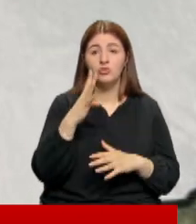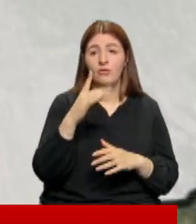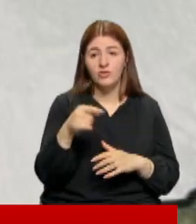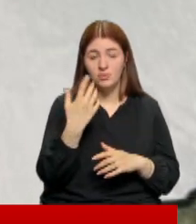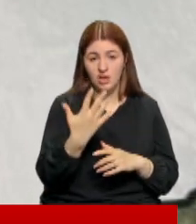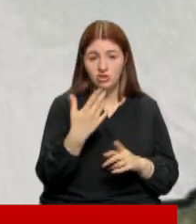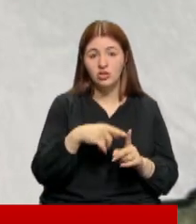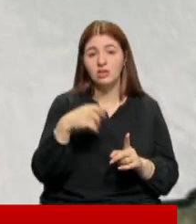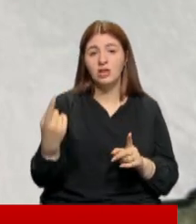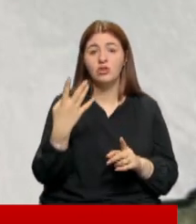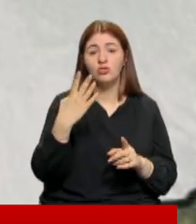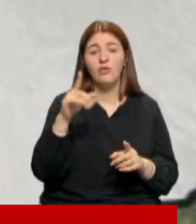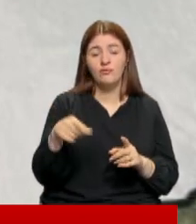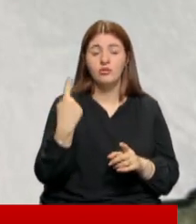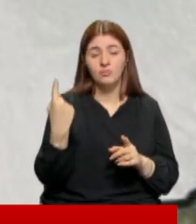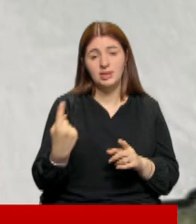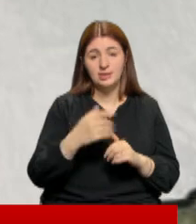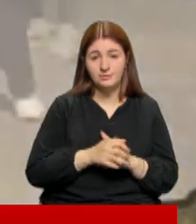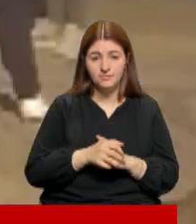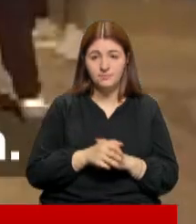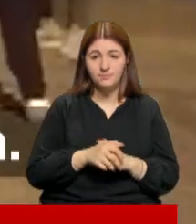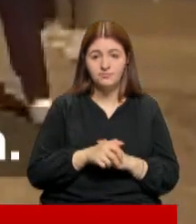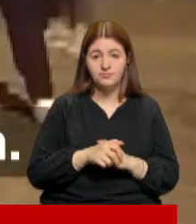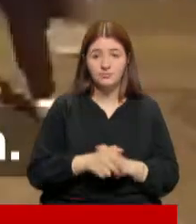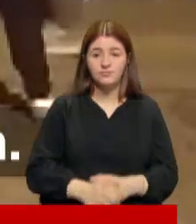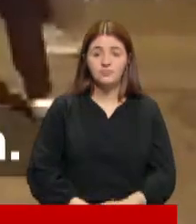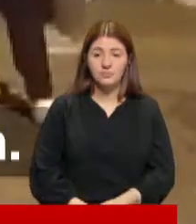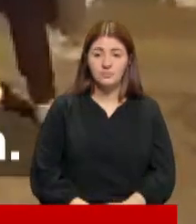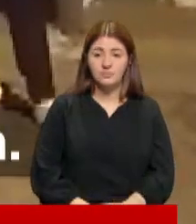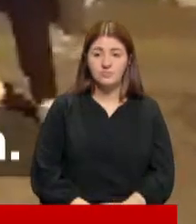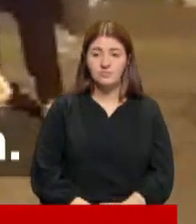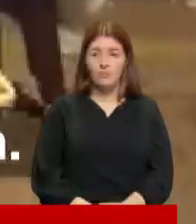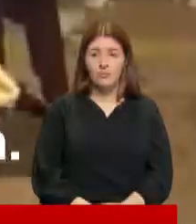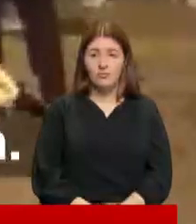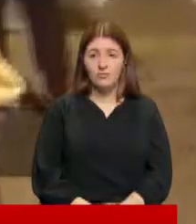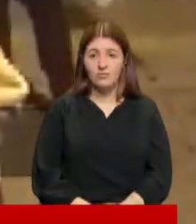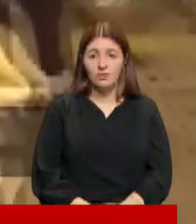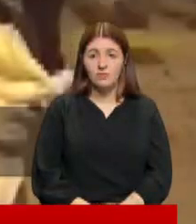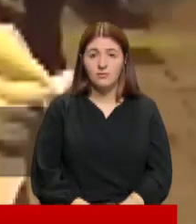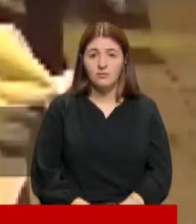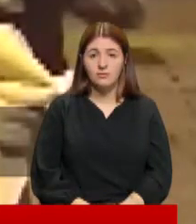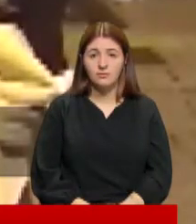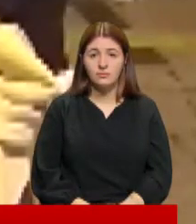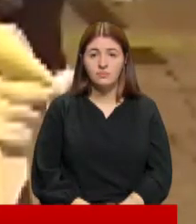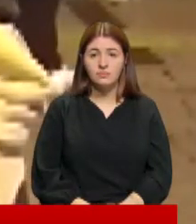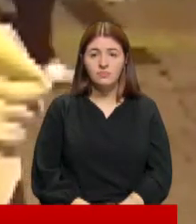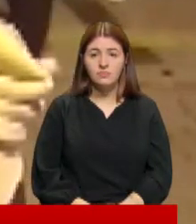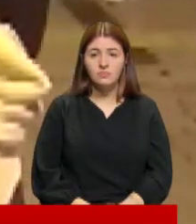4,5 diğerinin ise 4,1 ayağa kalkmışsın kapıyı tutundum düşüyordum yani